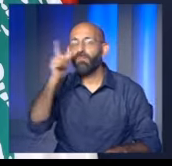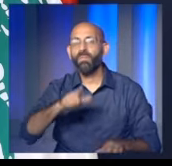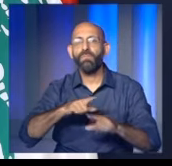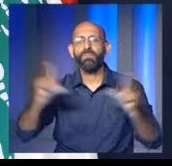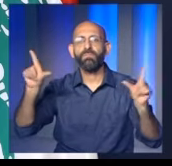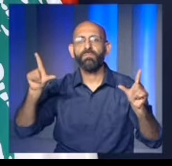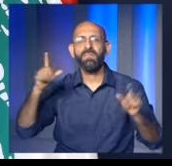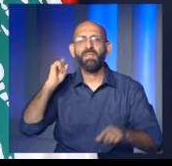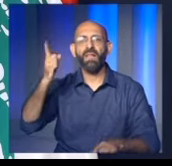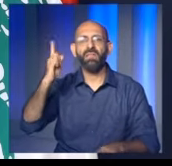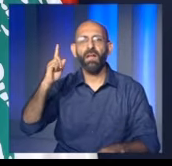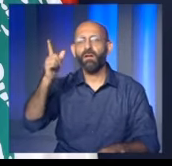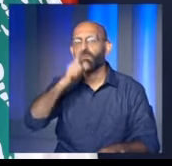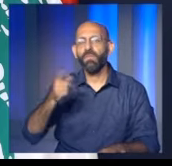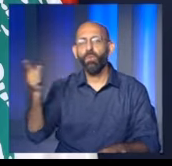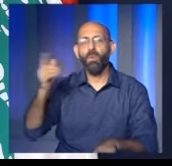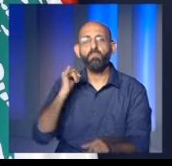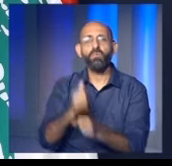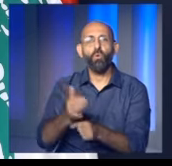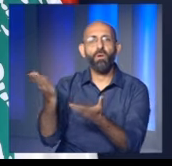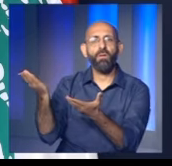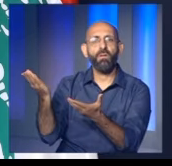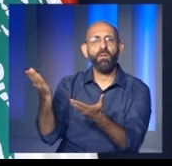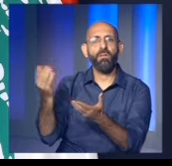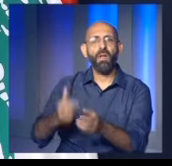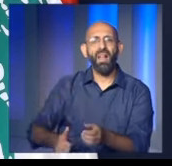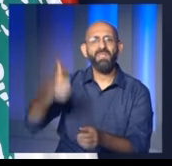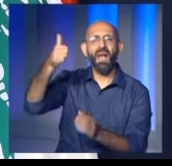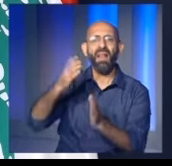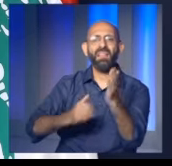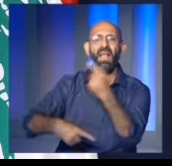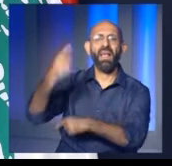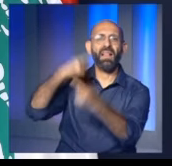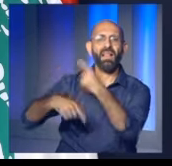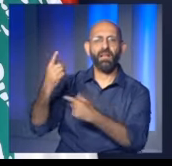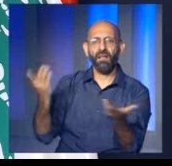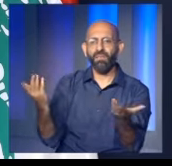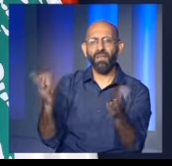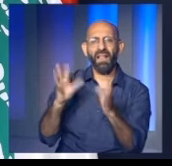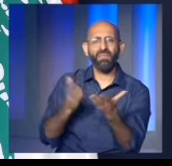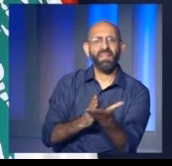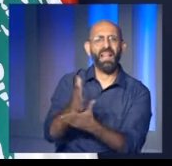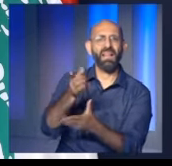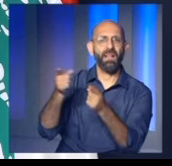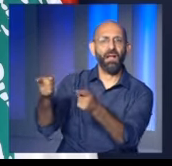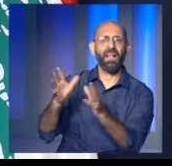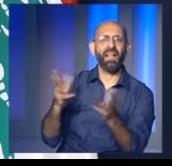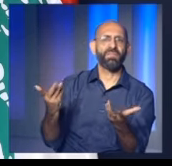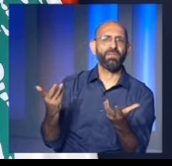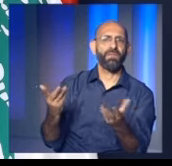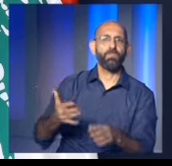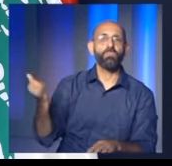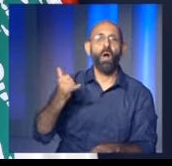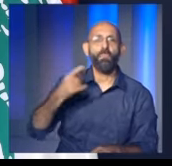تقسيمي. وفات نصر الله أن لبنان لا يقوم على التعداد وأن الأحجام لم تجلب لأصحابها